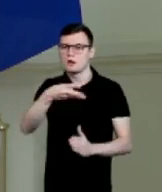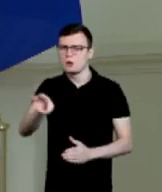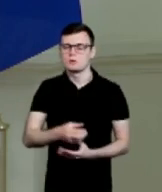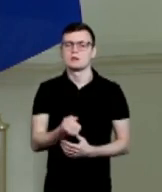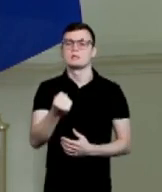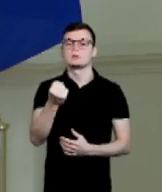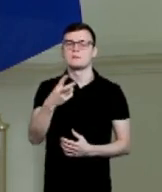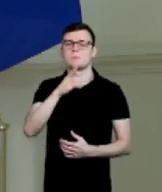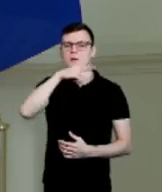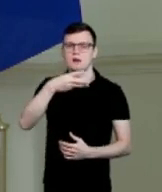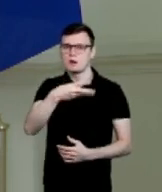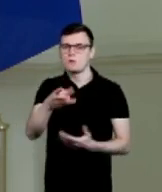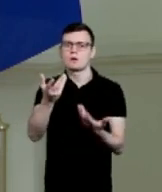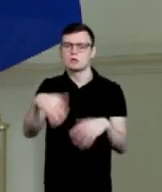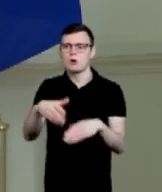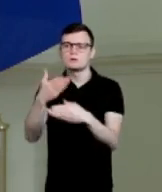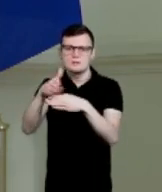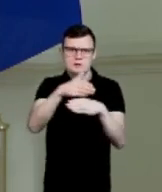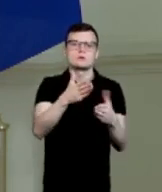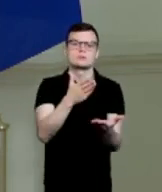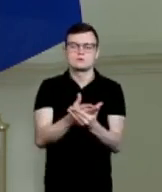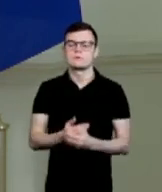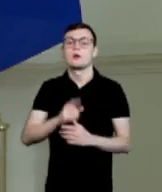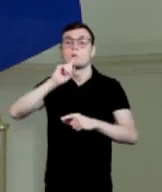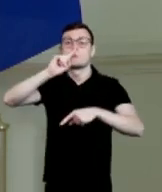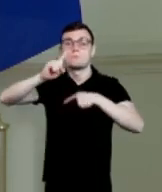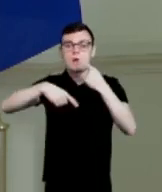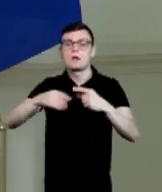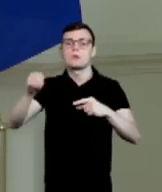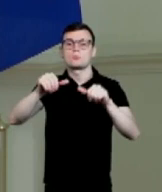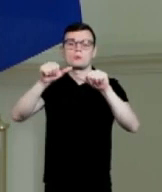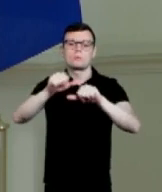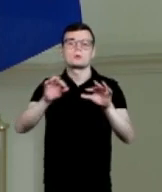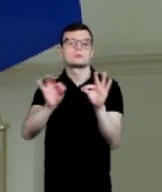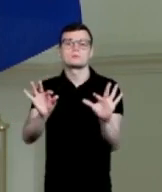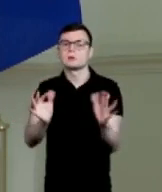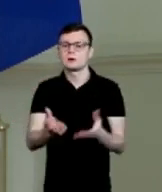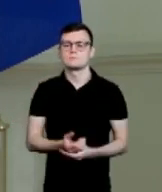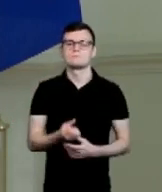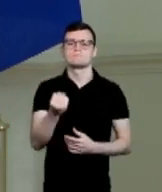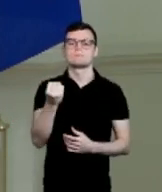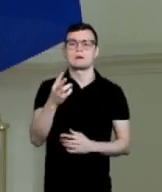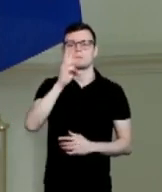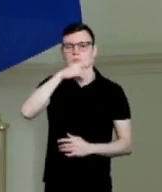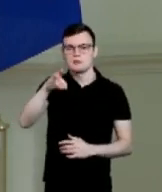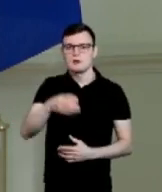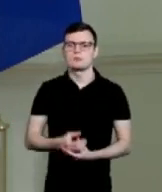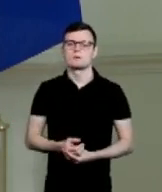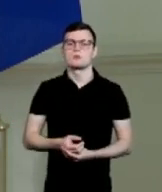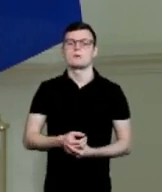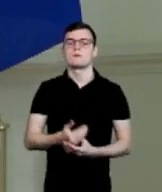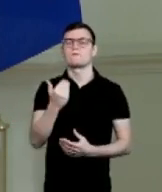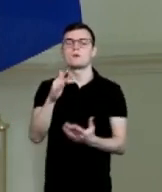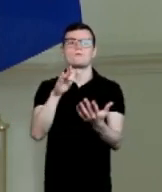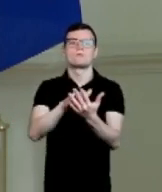metais Europos komisija yra pasiūliusi 15 milijardų vidurio termino